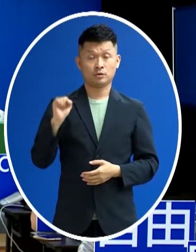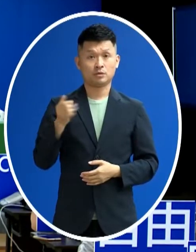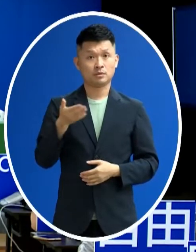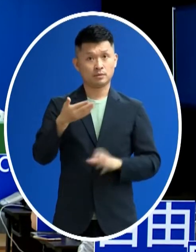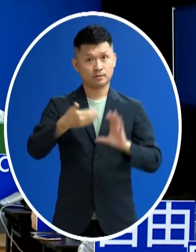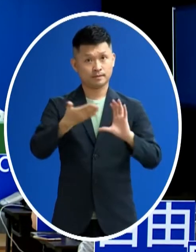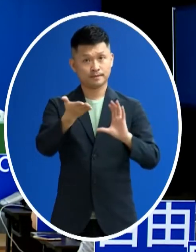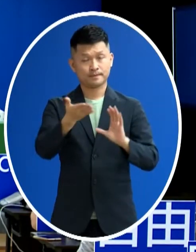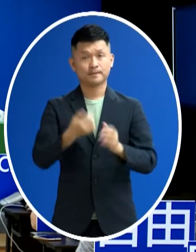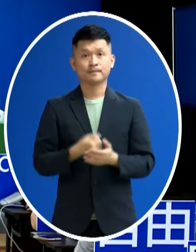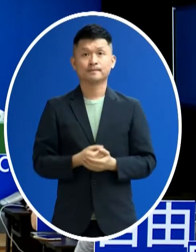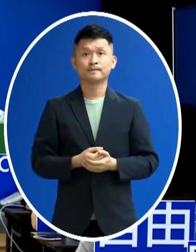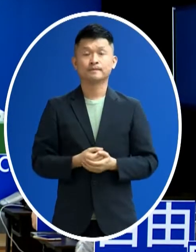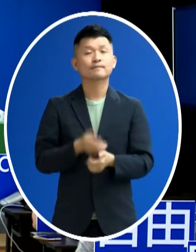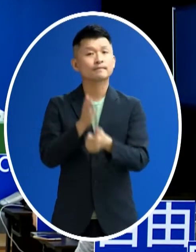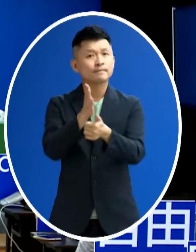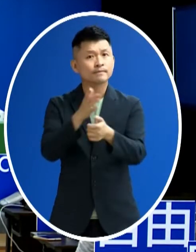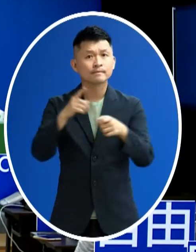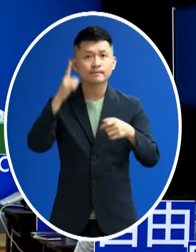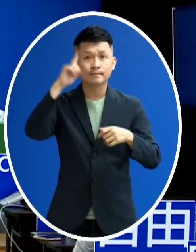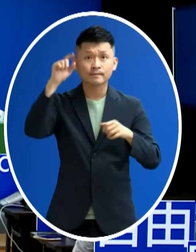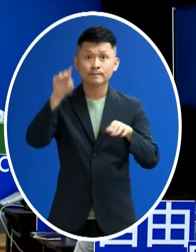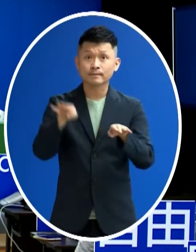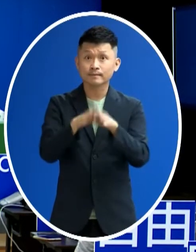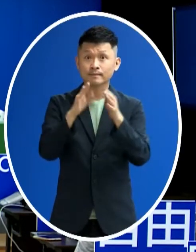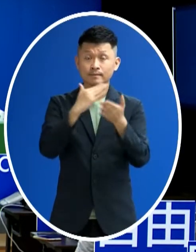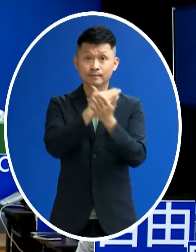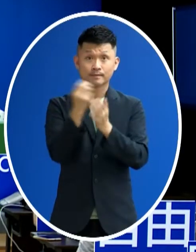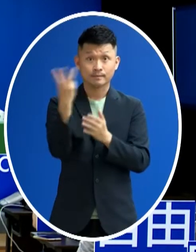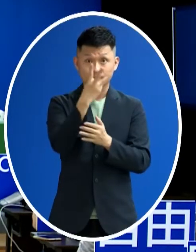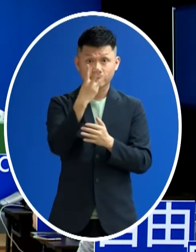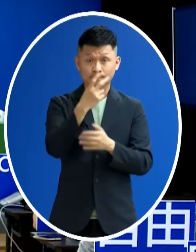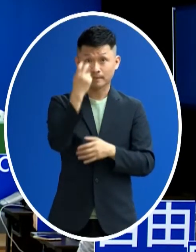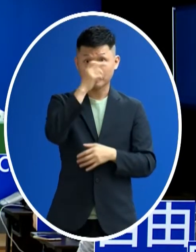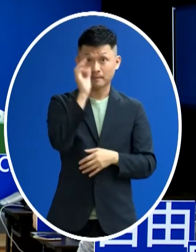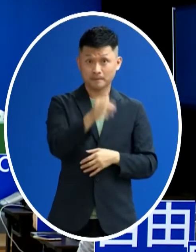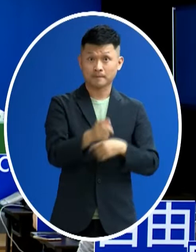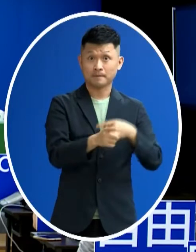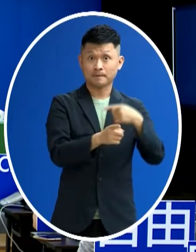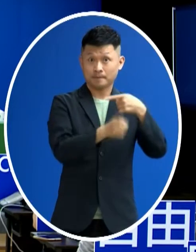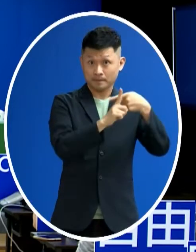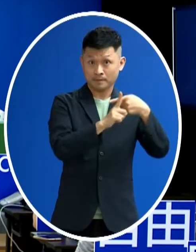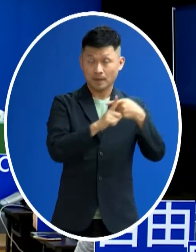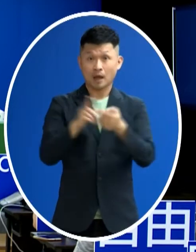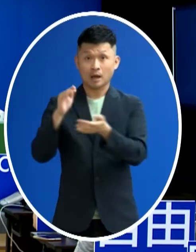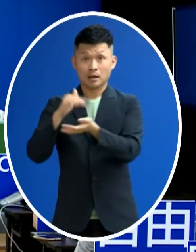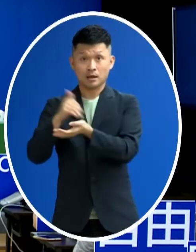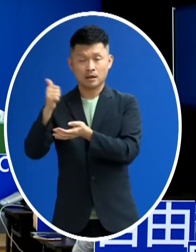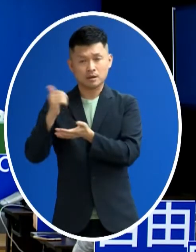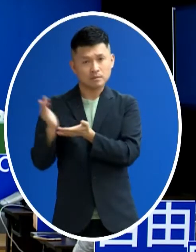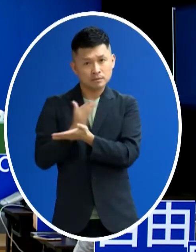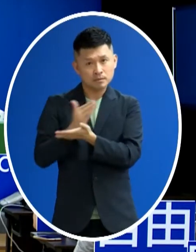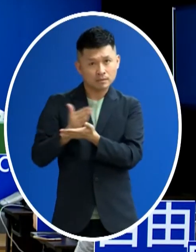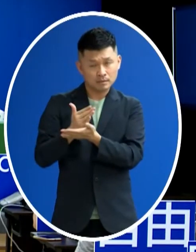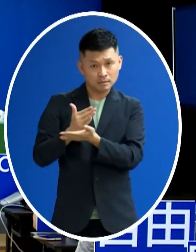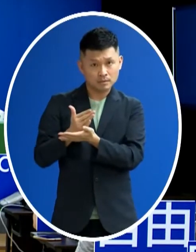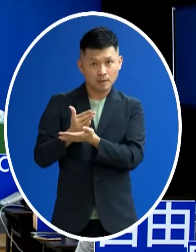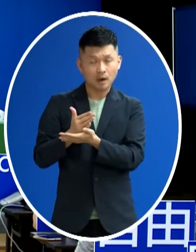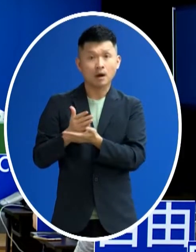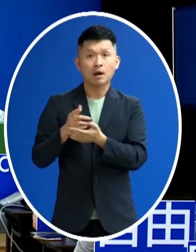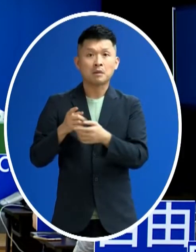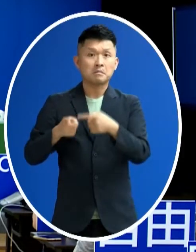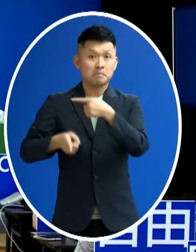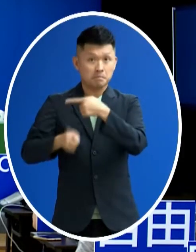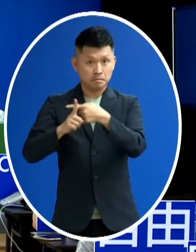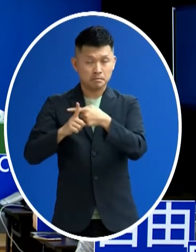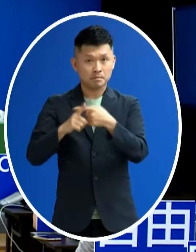谢谢部长，是想要请教说，明天上路的三类民众快筛阳性，经过医师人员确认之后可以视为确诊，想问一下医师